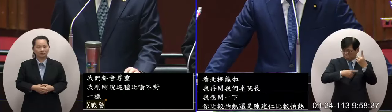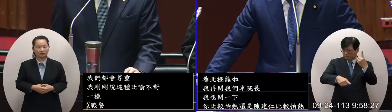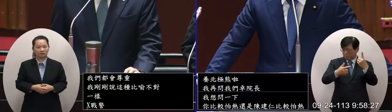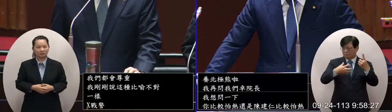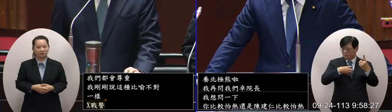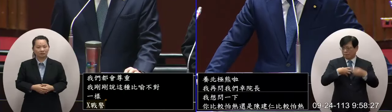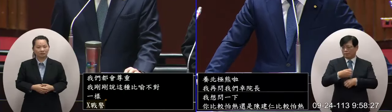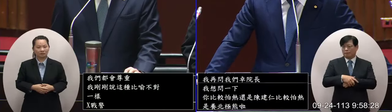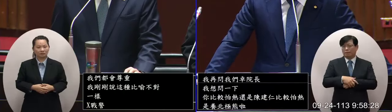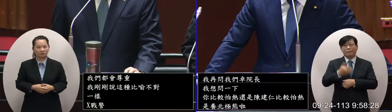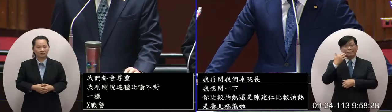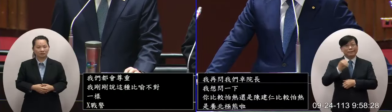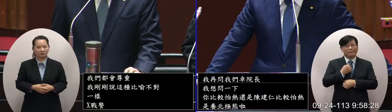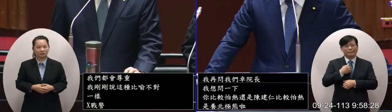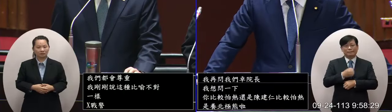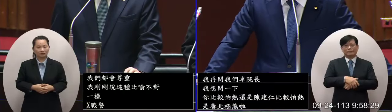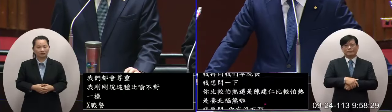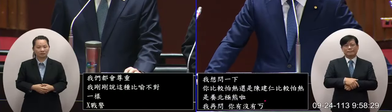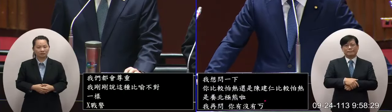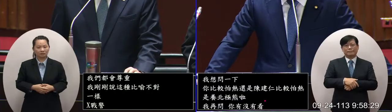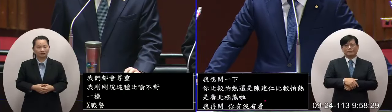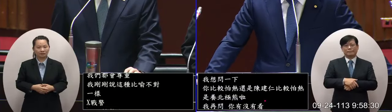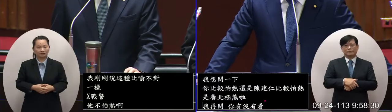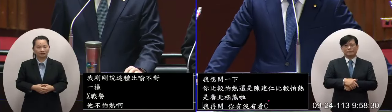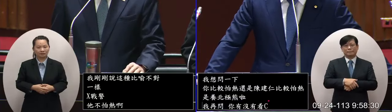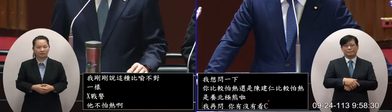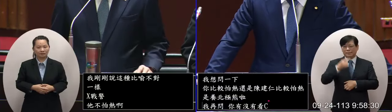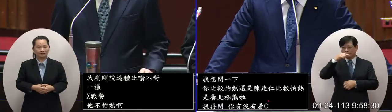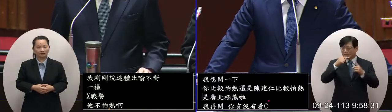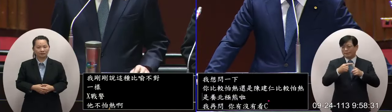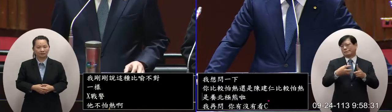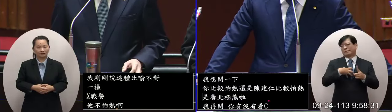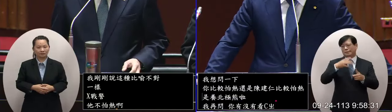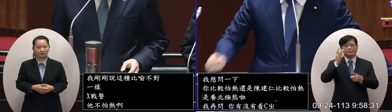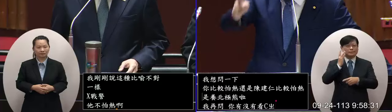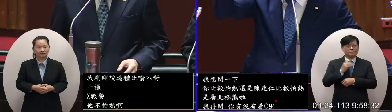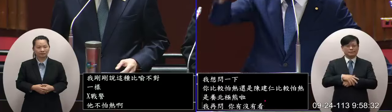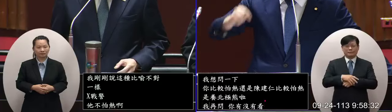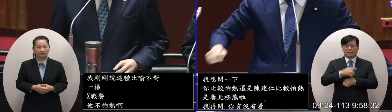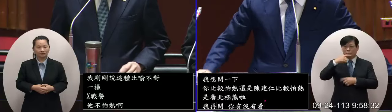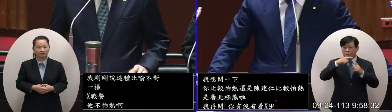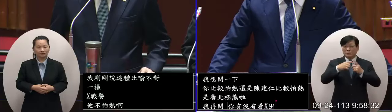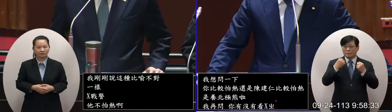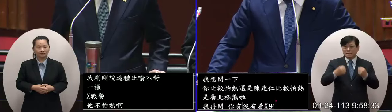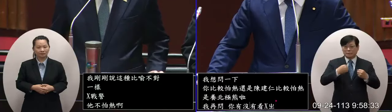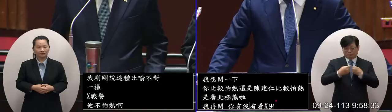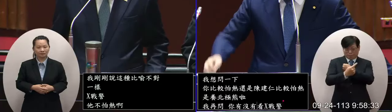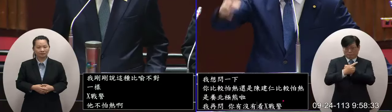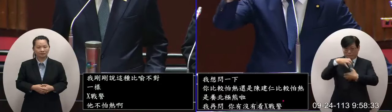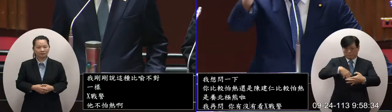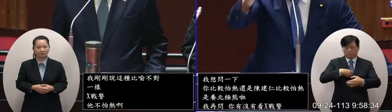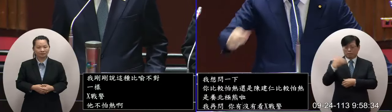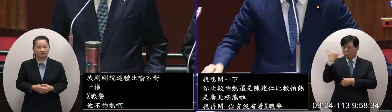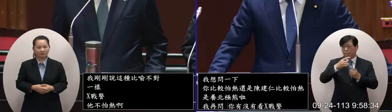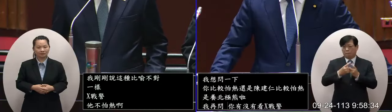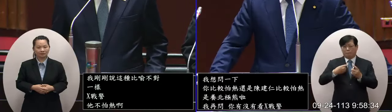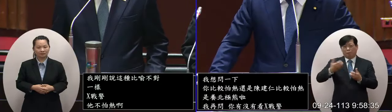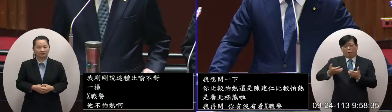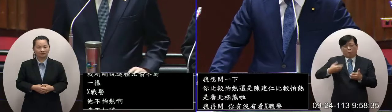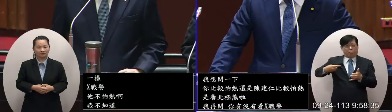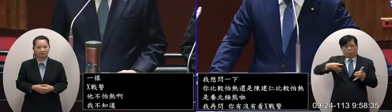热，谁你知道吗？冰人很怕热啦。冰人在一集 X 战里面就是被火